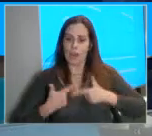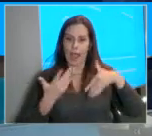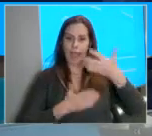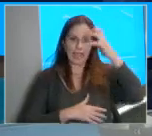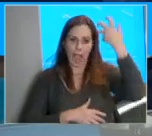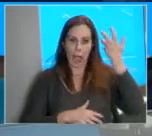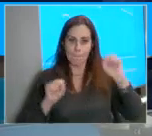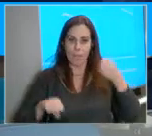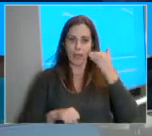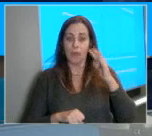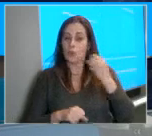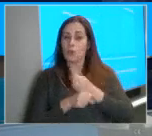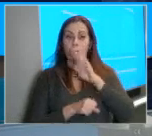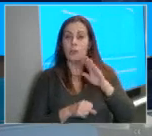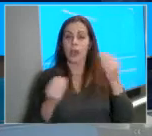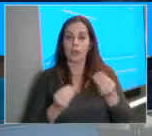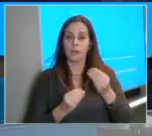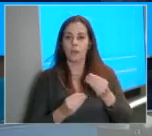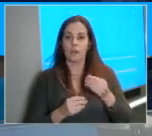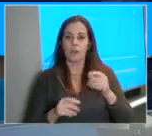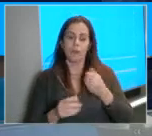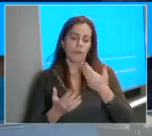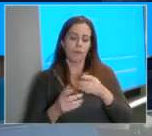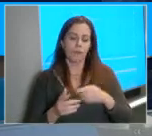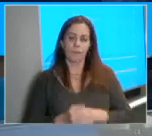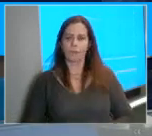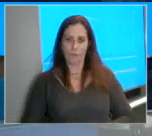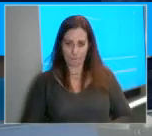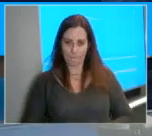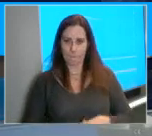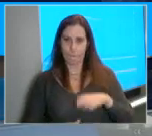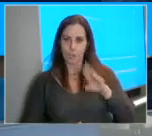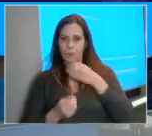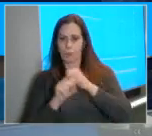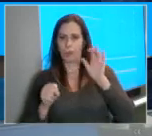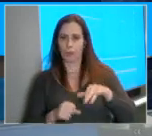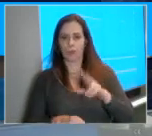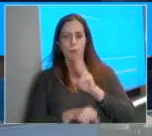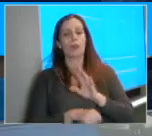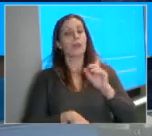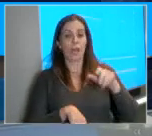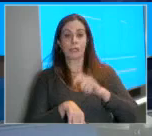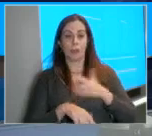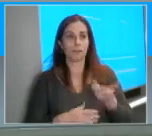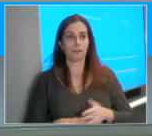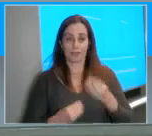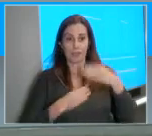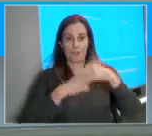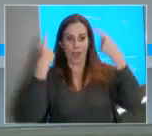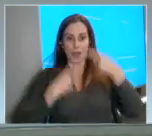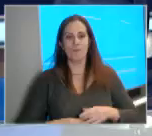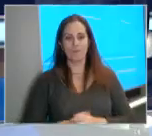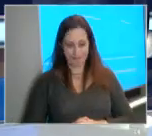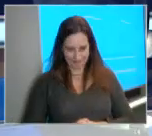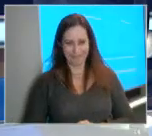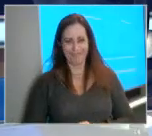עידן טראמפ. ומה שעושה נתניהו זה אדמה חרוכה מול ארצות הברית. צריך לזכור שיש גם דמוקרטים וגם רפובליקאים. יהיה הזמן עוד מהתפילת מנחה. תודה רבה